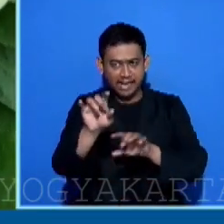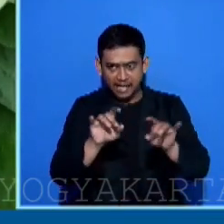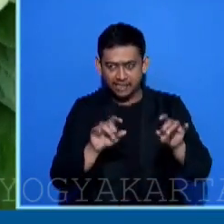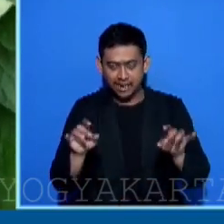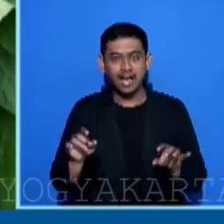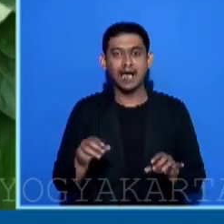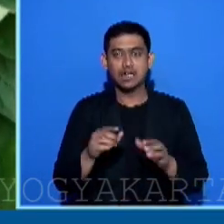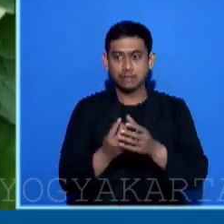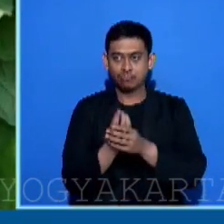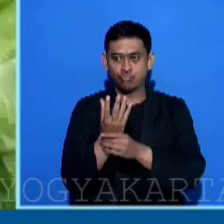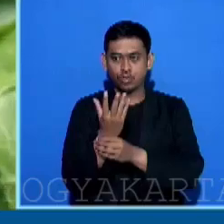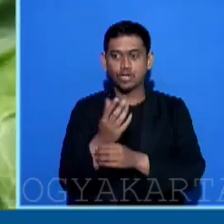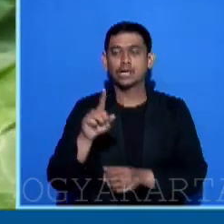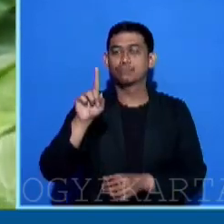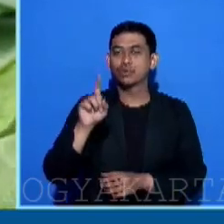angahang